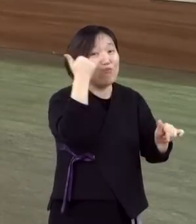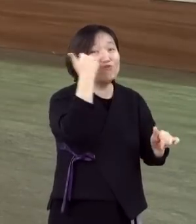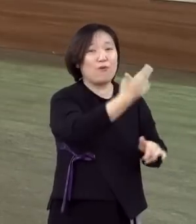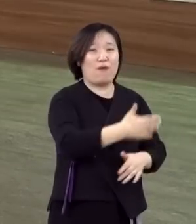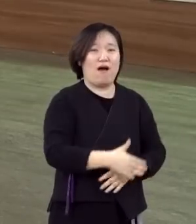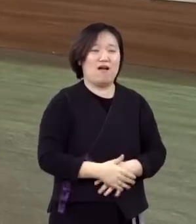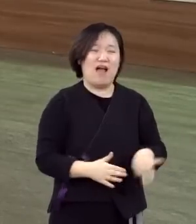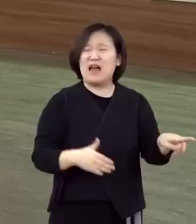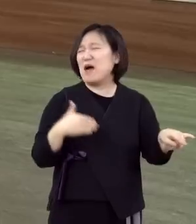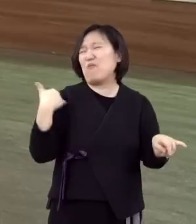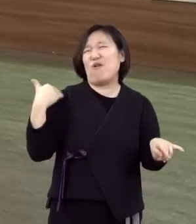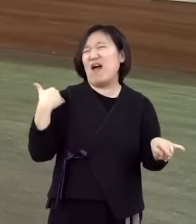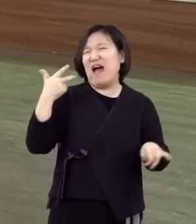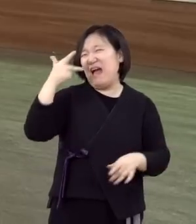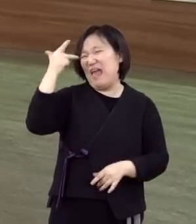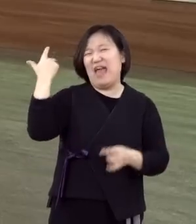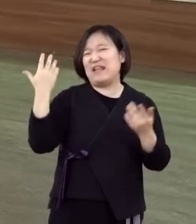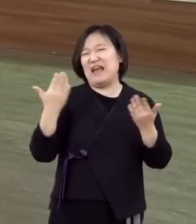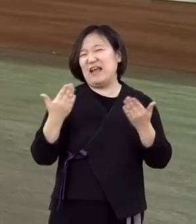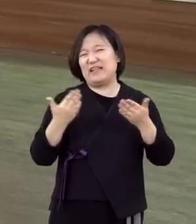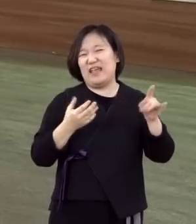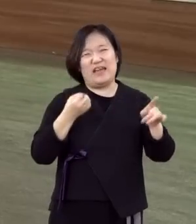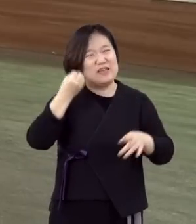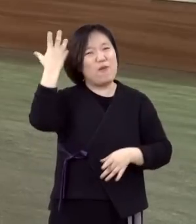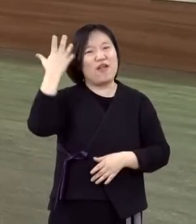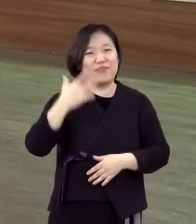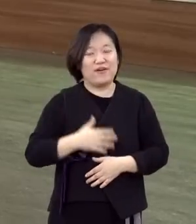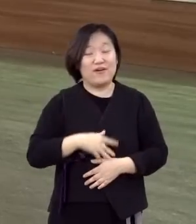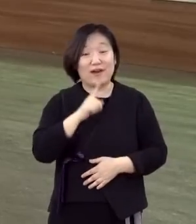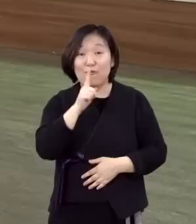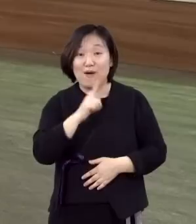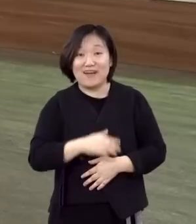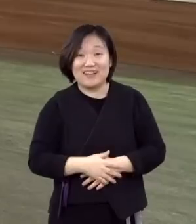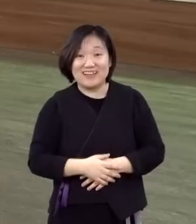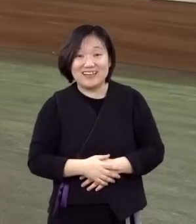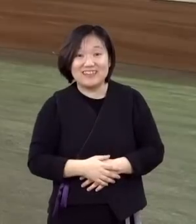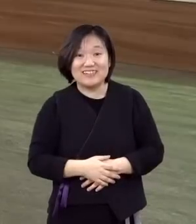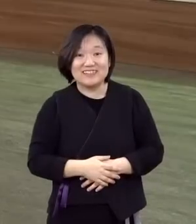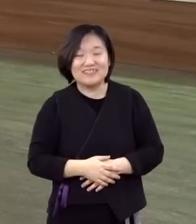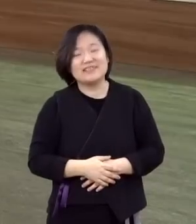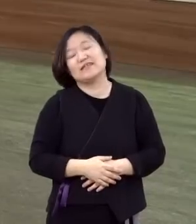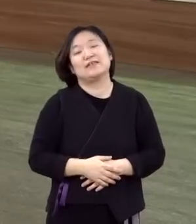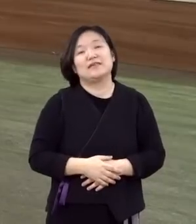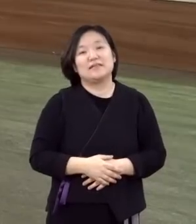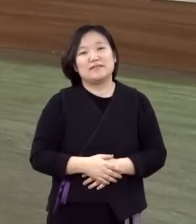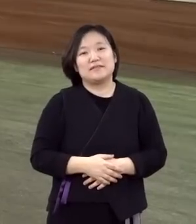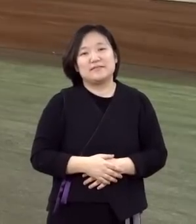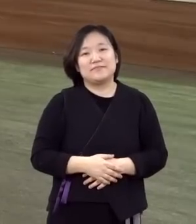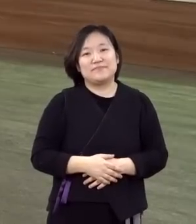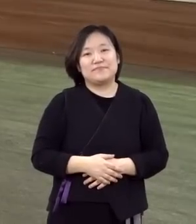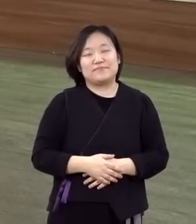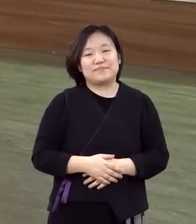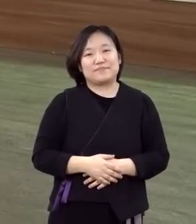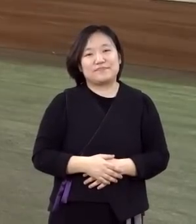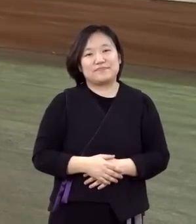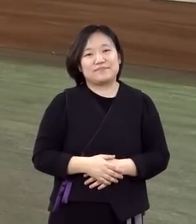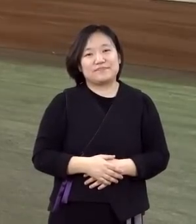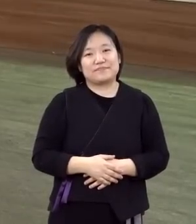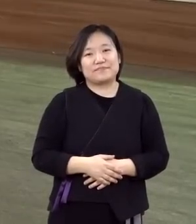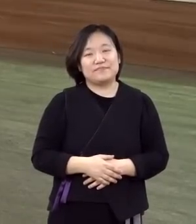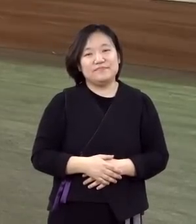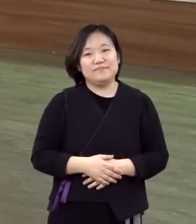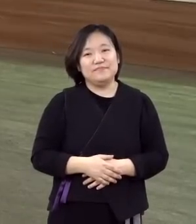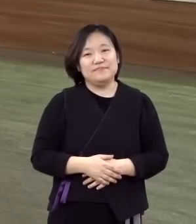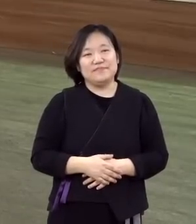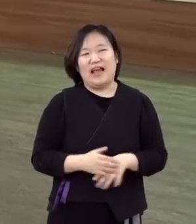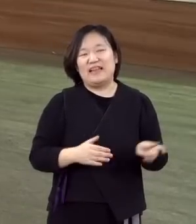요.아주 오래전일이라 잘기억이안나요."라고말했다.우리였다면 모든걸기억했을텐데,그는굉장히